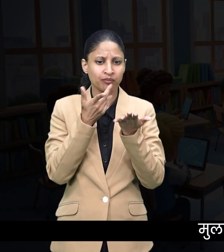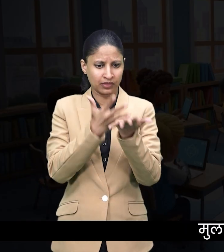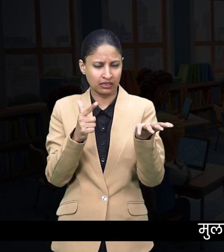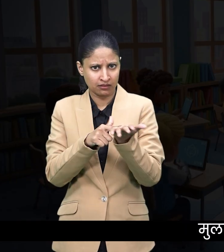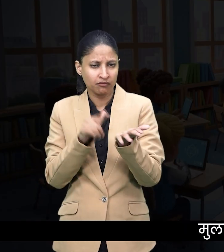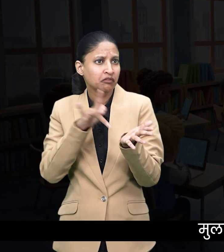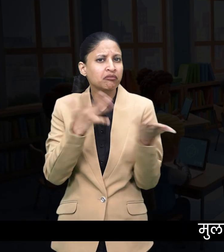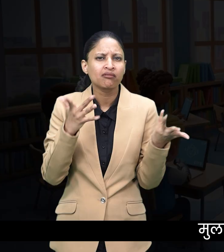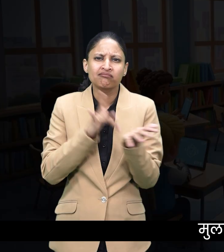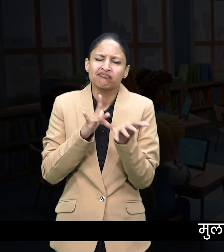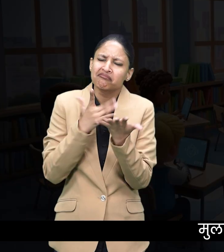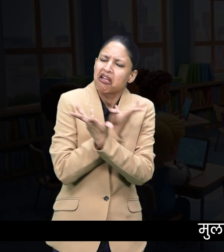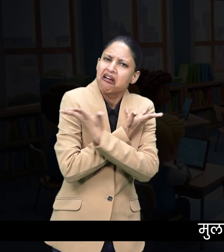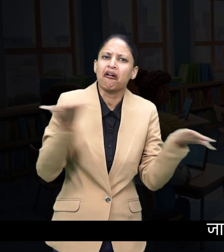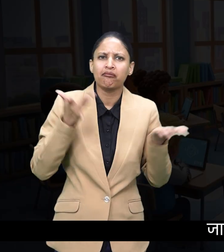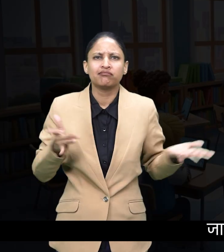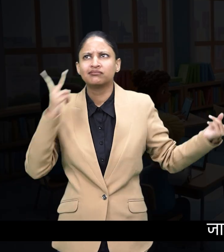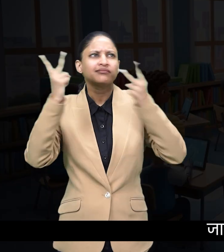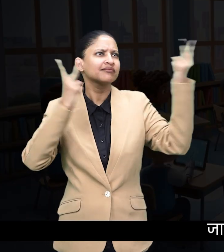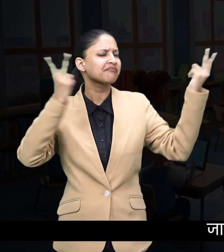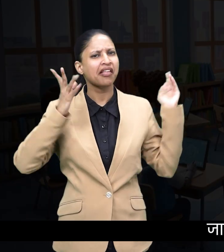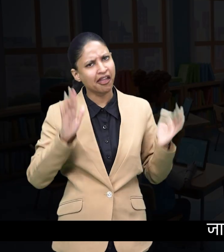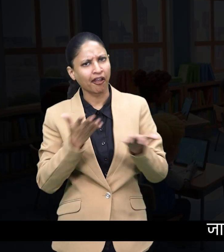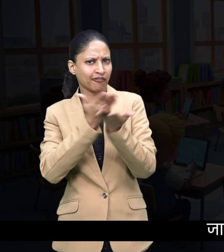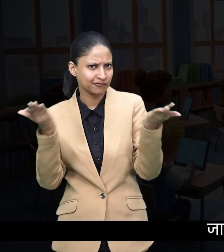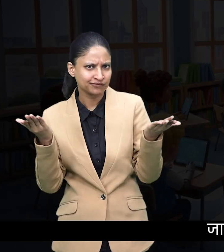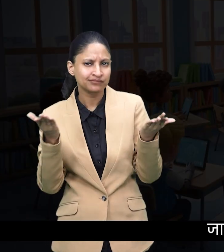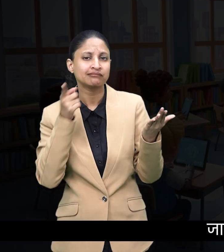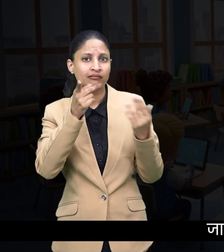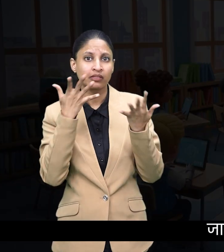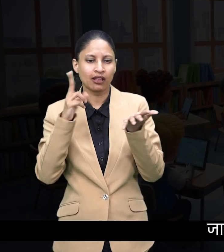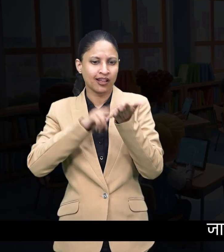मुलांनो, आजूबाजूला पहा. जाळी सगळीकडे आहे.